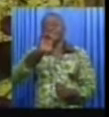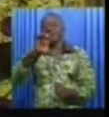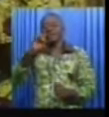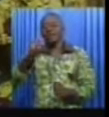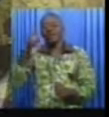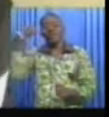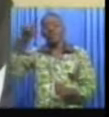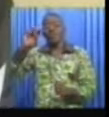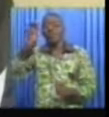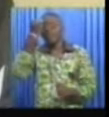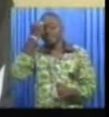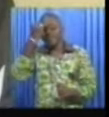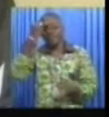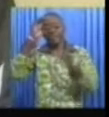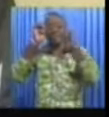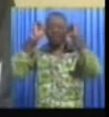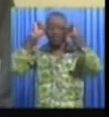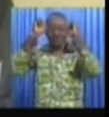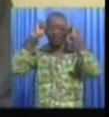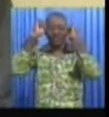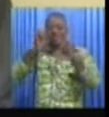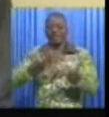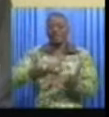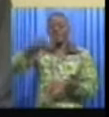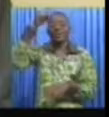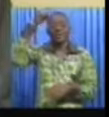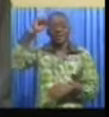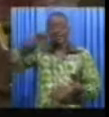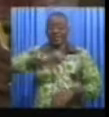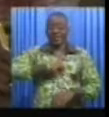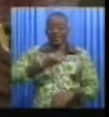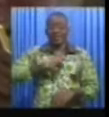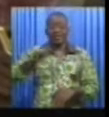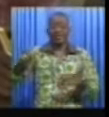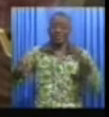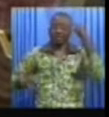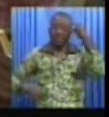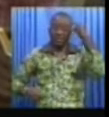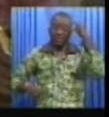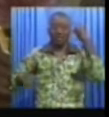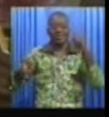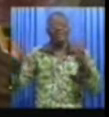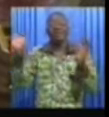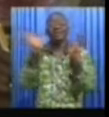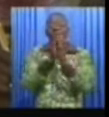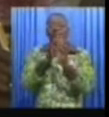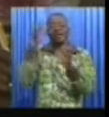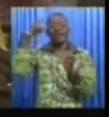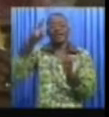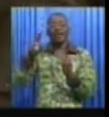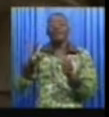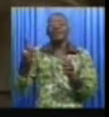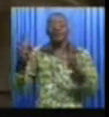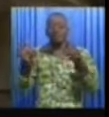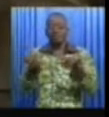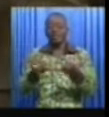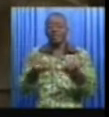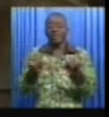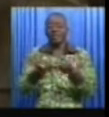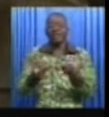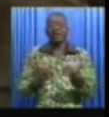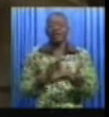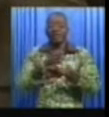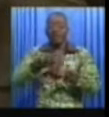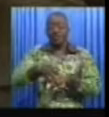des Enseignements secondaires et supérieurs, l'efficacité de la lutte contre les maladies infectieuses en Afrique exige à présent des mesures favorisant une